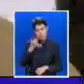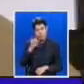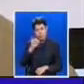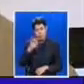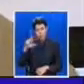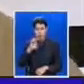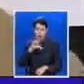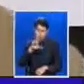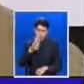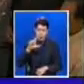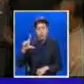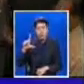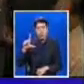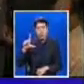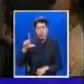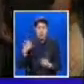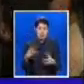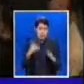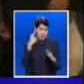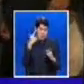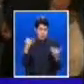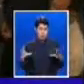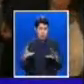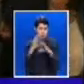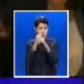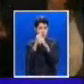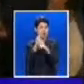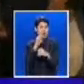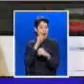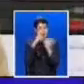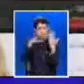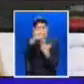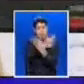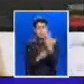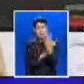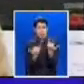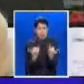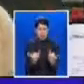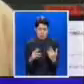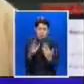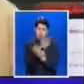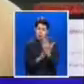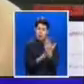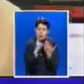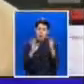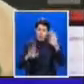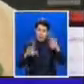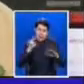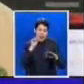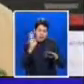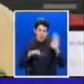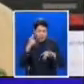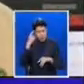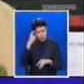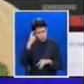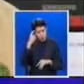27,027 ล้านลูกบาศก์เมตรนะครับในส่วนนี้นอกจากนั้นแล้วเนี่ยในภาพรวมนะครับถ้ารวมทั้งประเทศทั้งขนาดกลางด้วยนะครับก็จะมีปริมาณน้ำอีกยอด